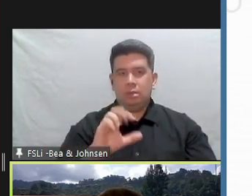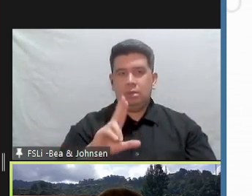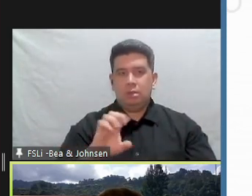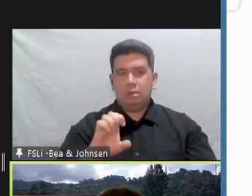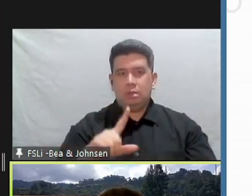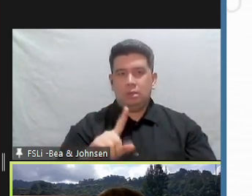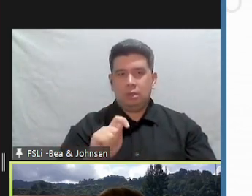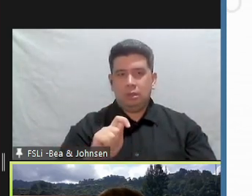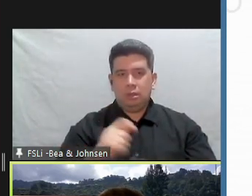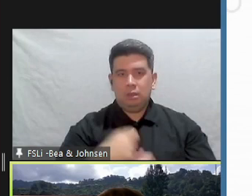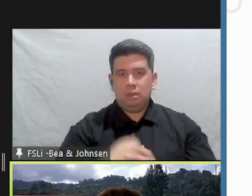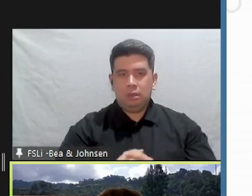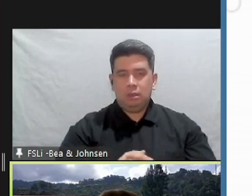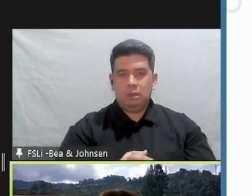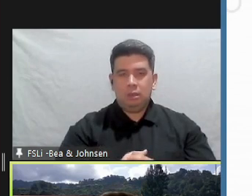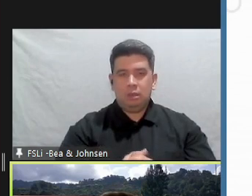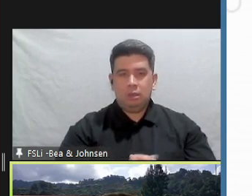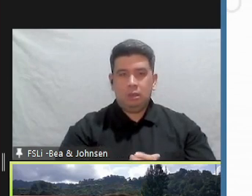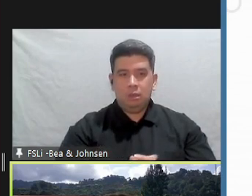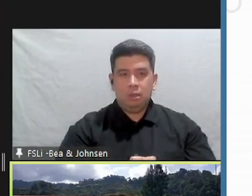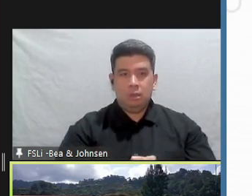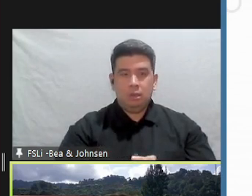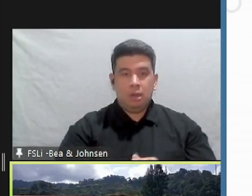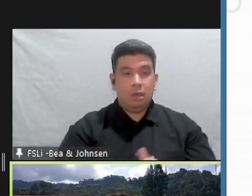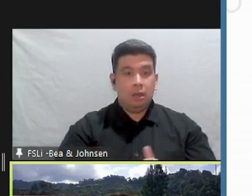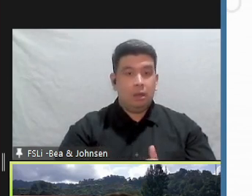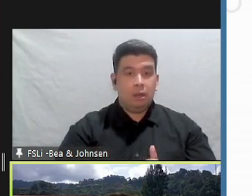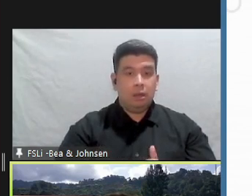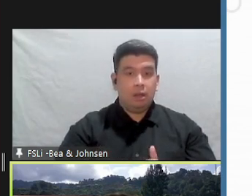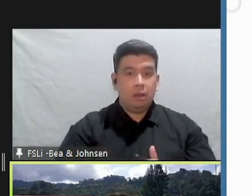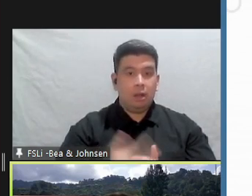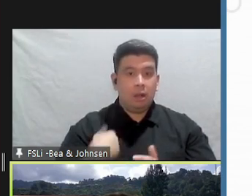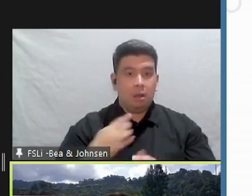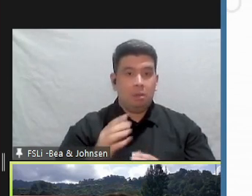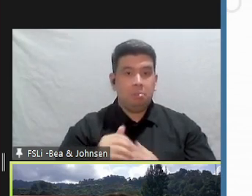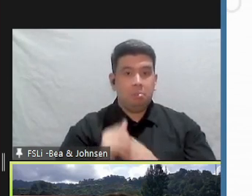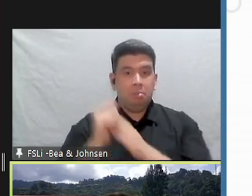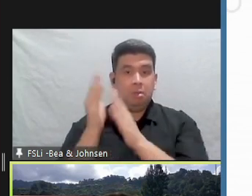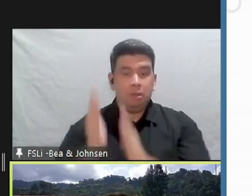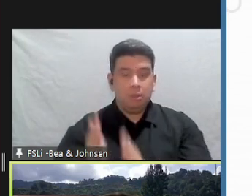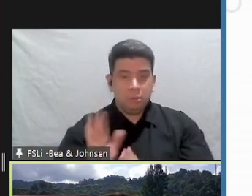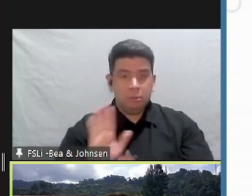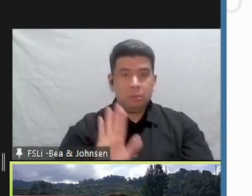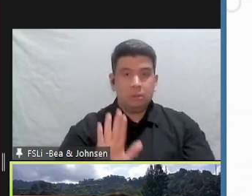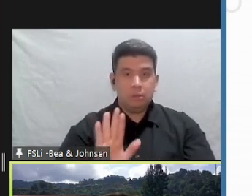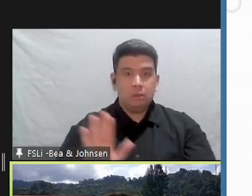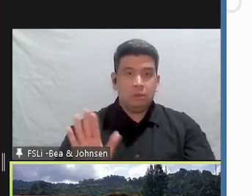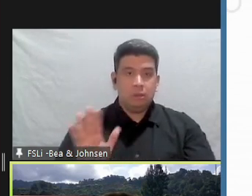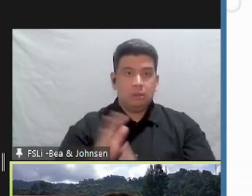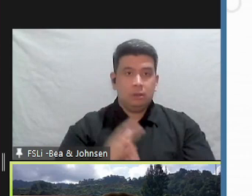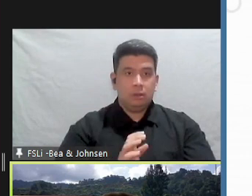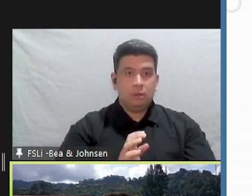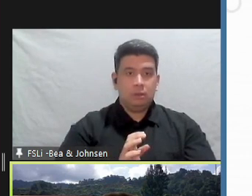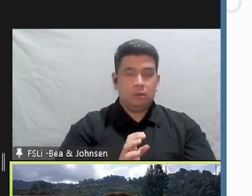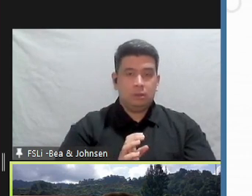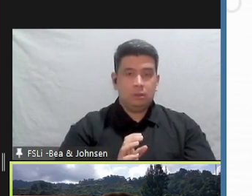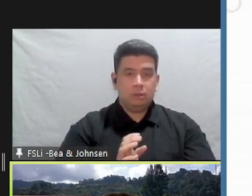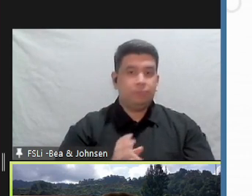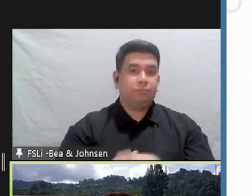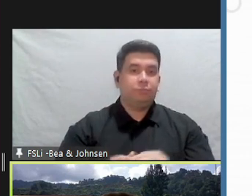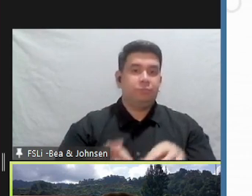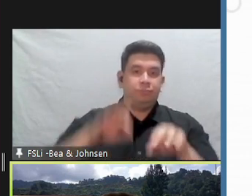ng isang focal person ng mother tongue. Eh, kasi syempre doon, ang kanilang trabaho ay nagtatanim ng gulay, ano, yung